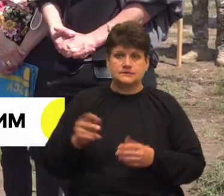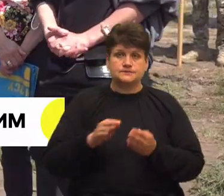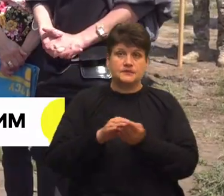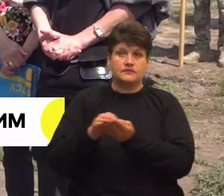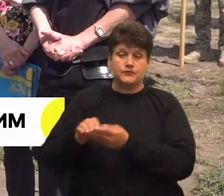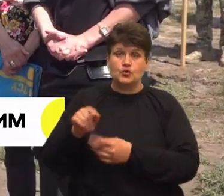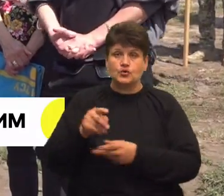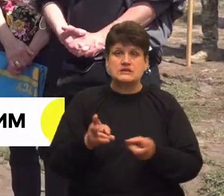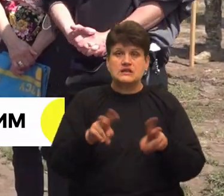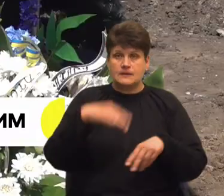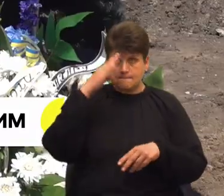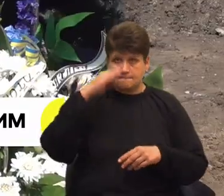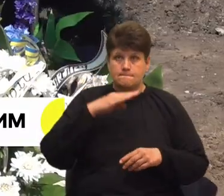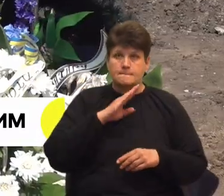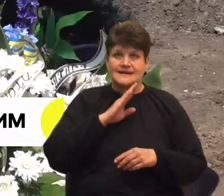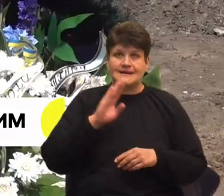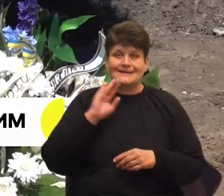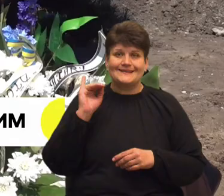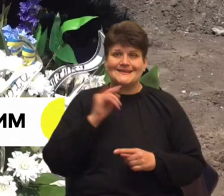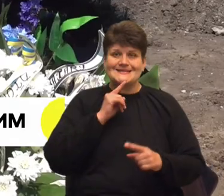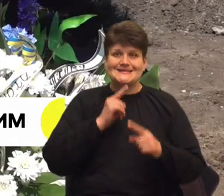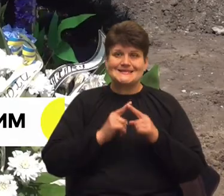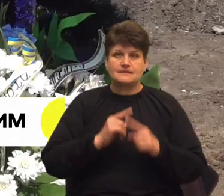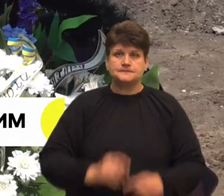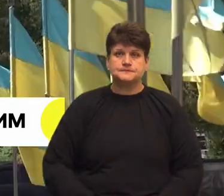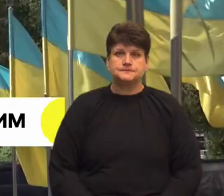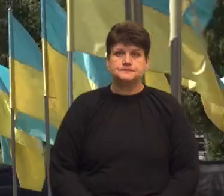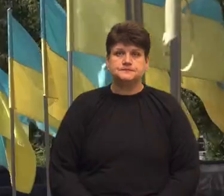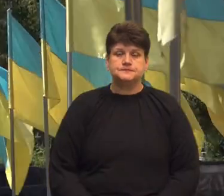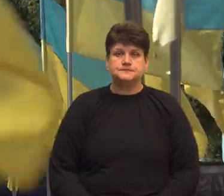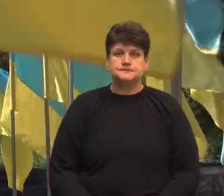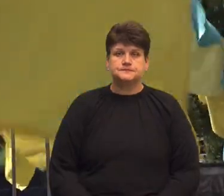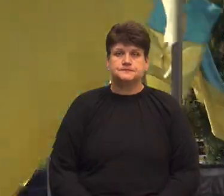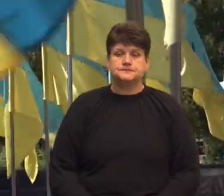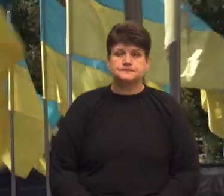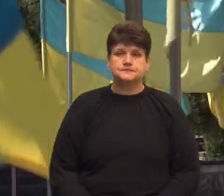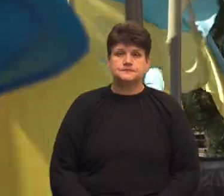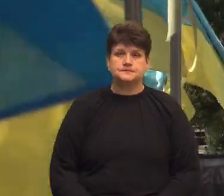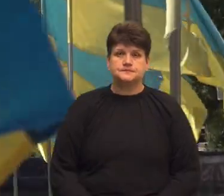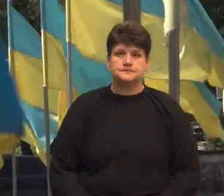залишилися батьки та сестра Людмила почкалець Андрій бодак суспільне новини Тернопіль